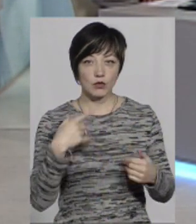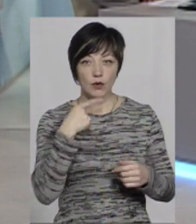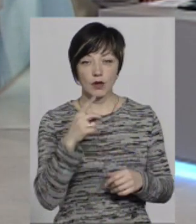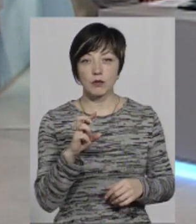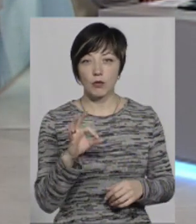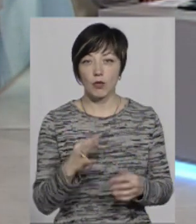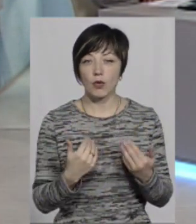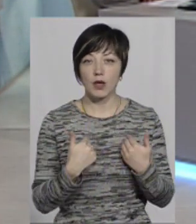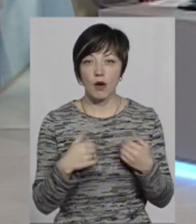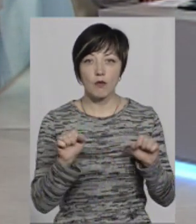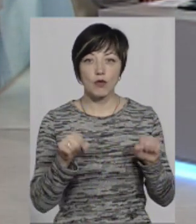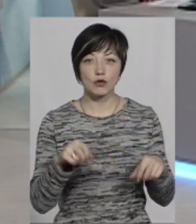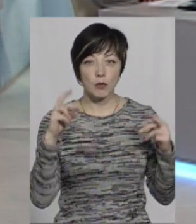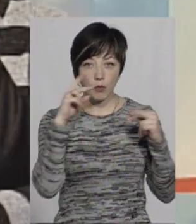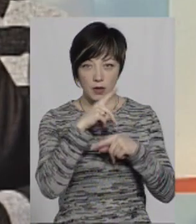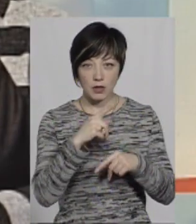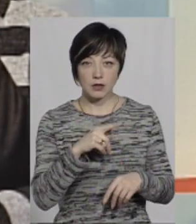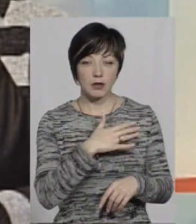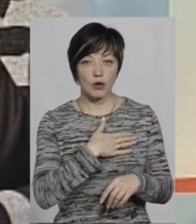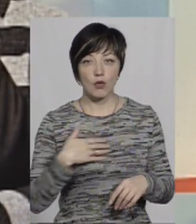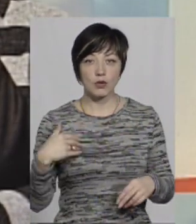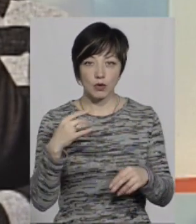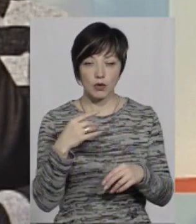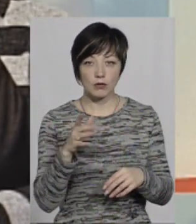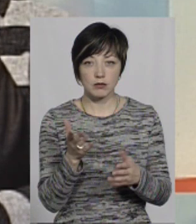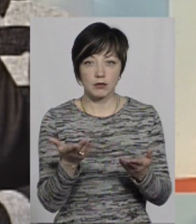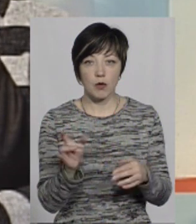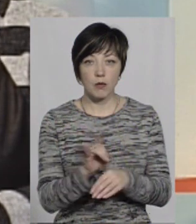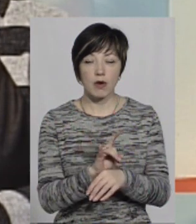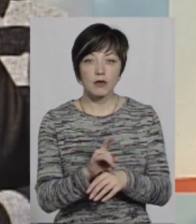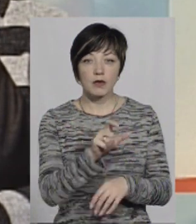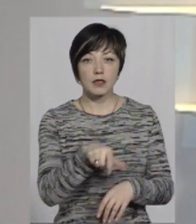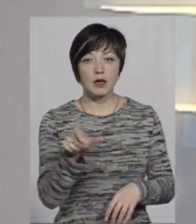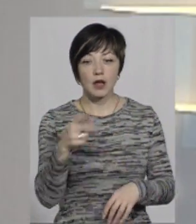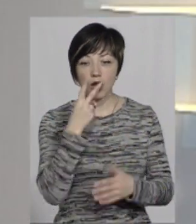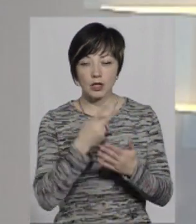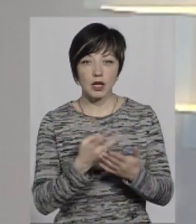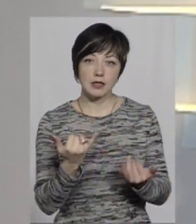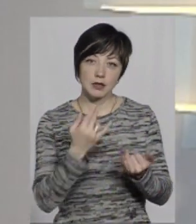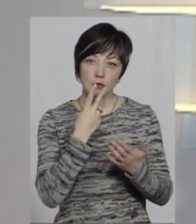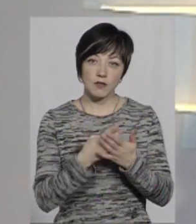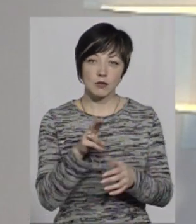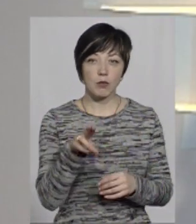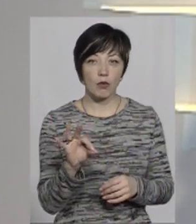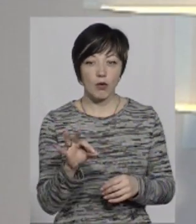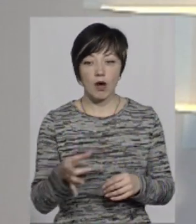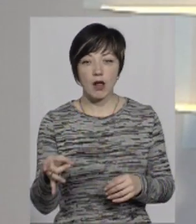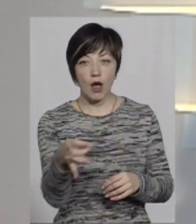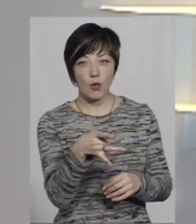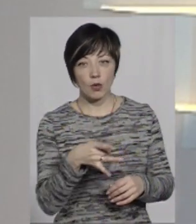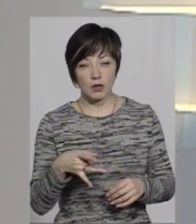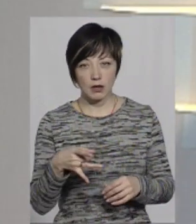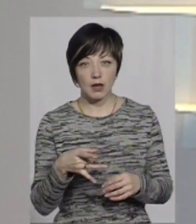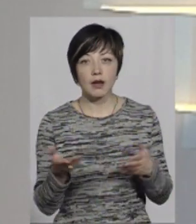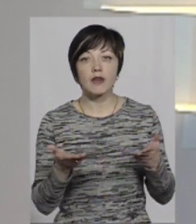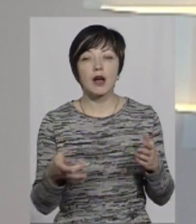тому що я можу помилитися, не хочу оману вводити телеглядачів. А якщо зараз отак подивитись по районах